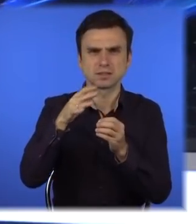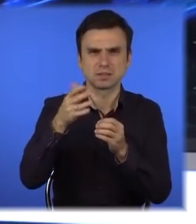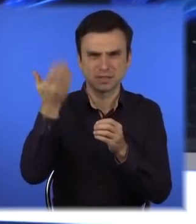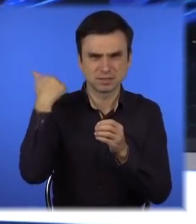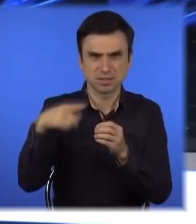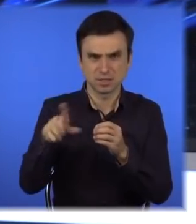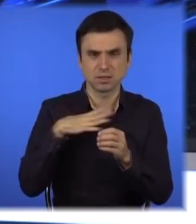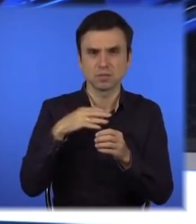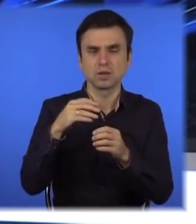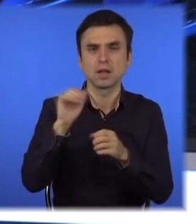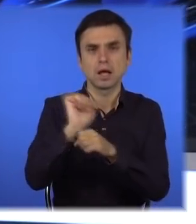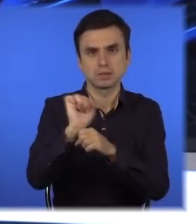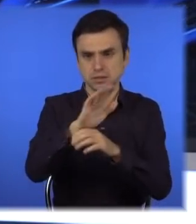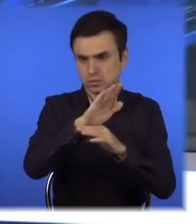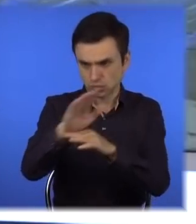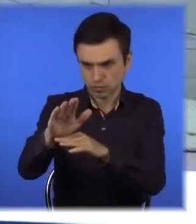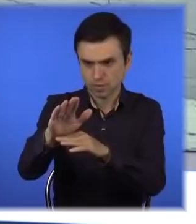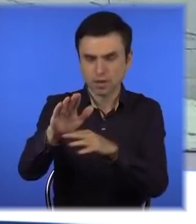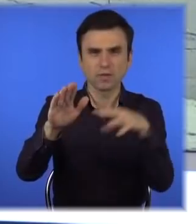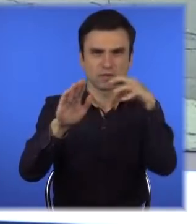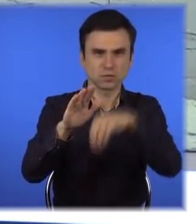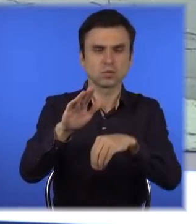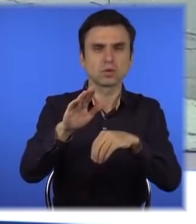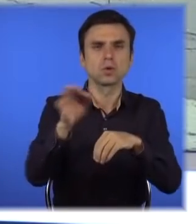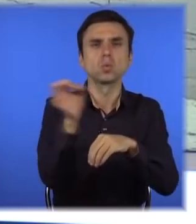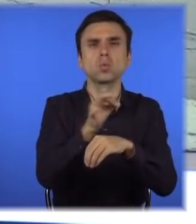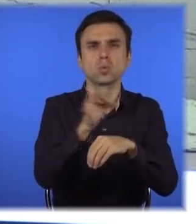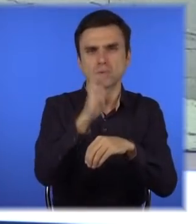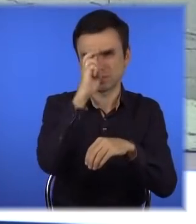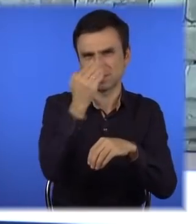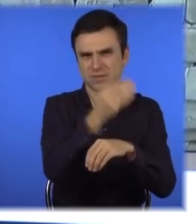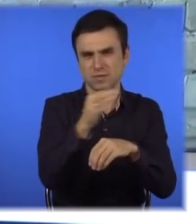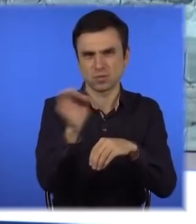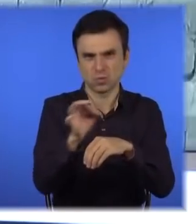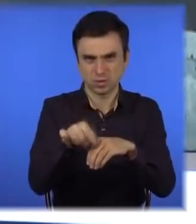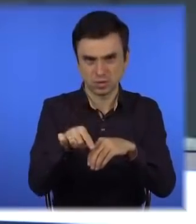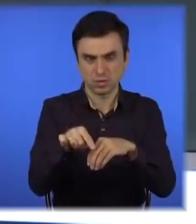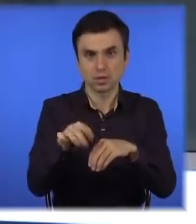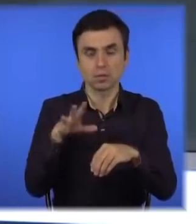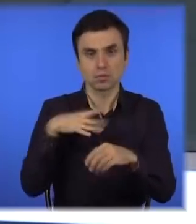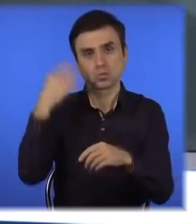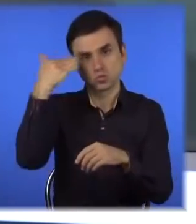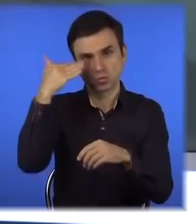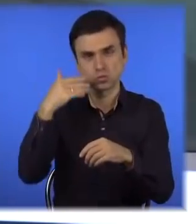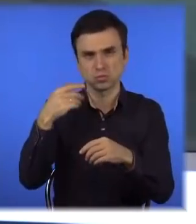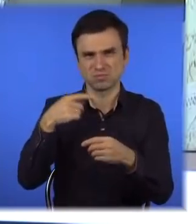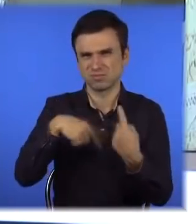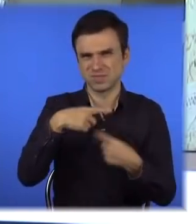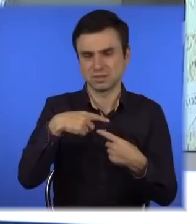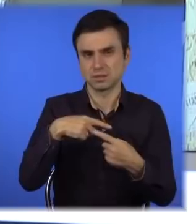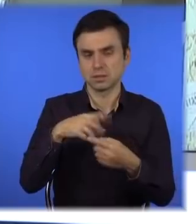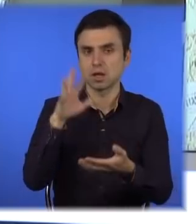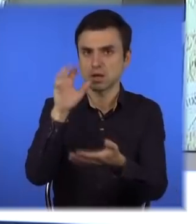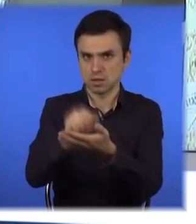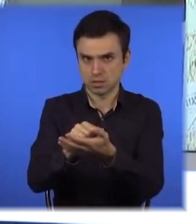Зупинка чи магазин? Така суперечка виникла навколо старого занедбаного зупиночного павільйону «Суха балка». Конфлікт між мешканцями